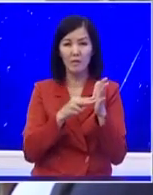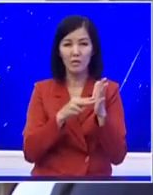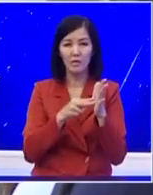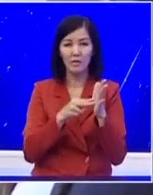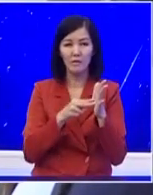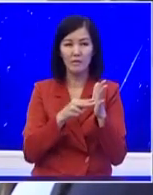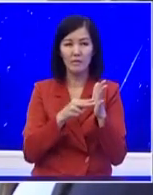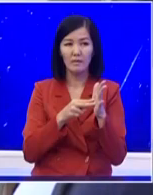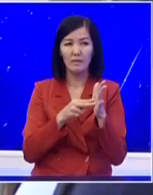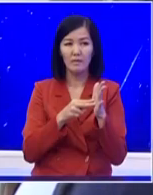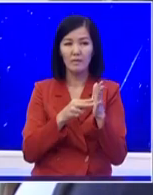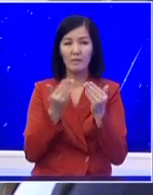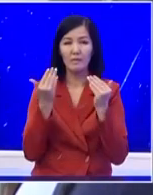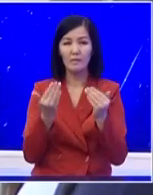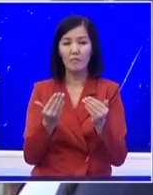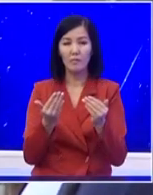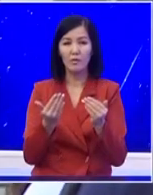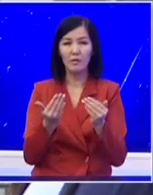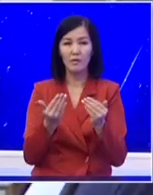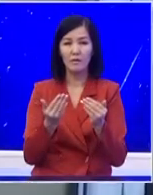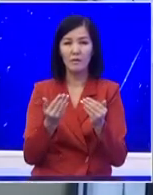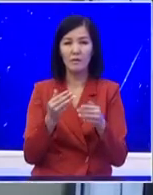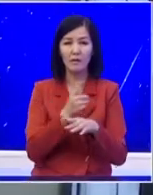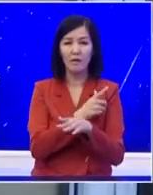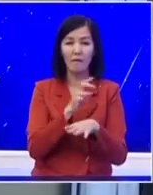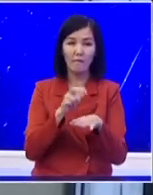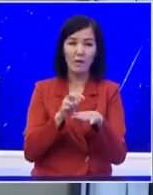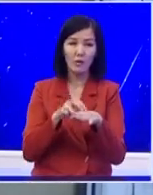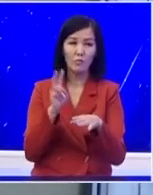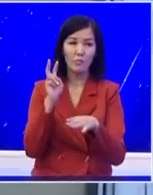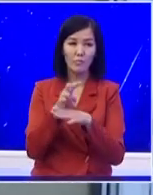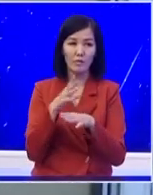пройти. А сегодня вот на прием пришла.